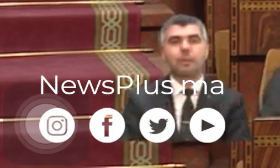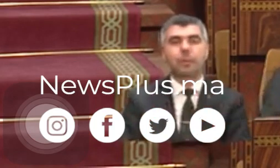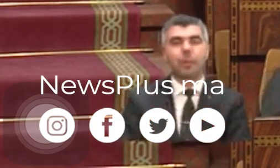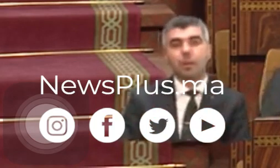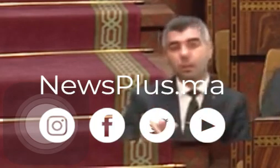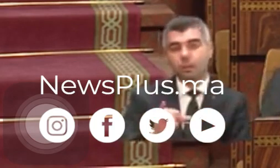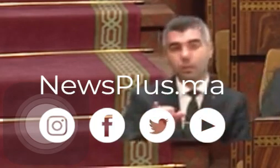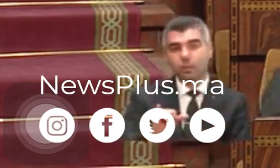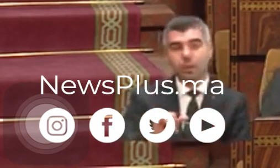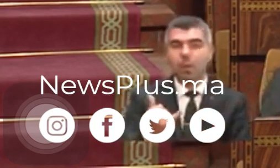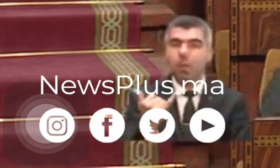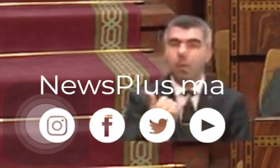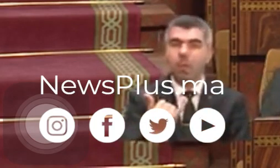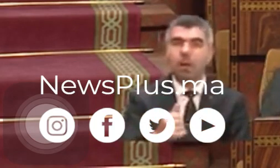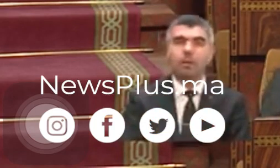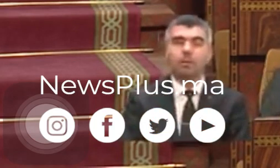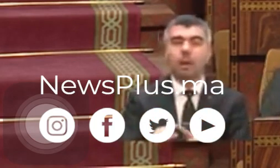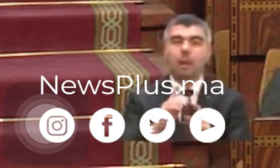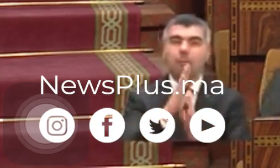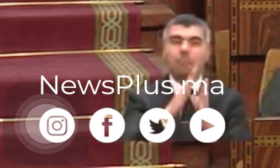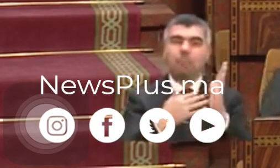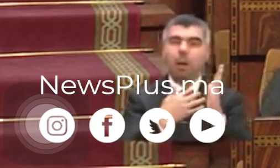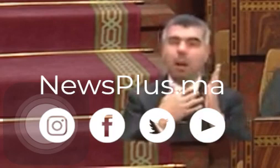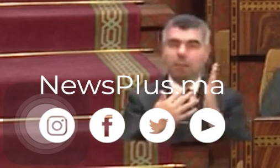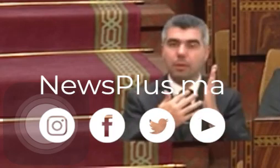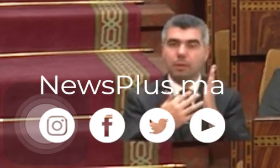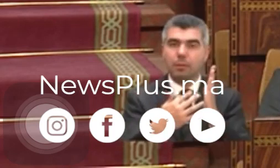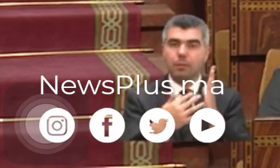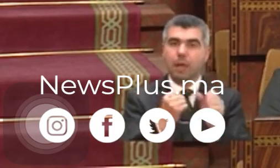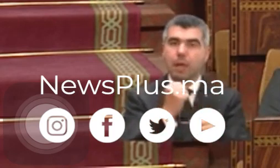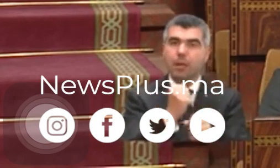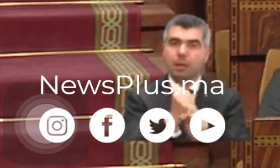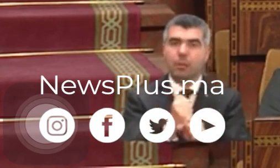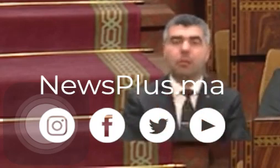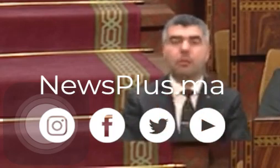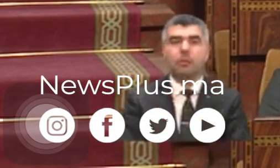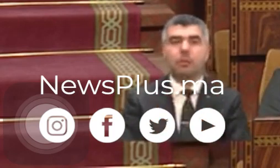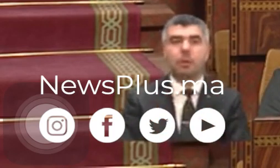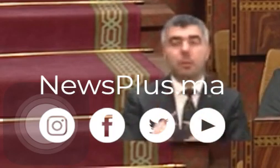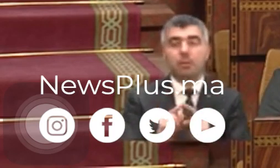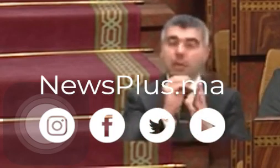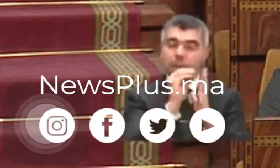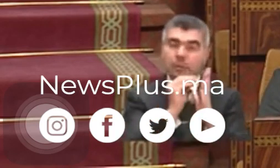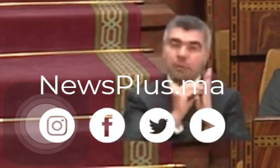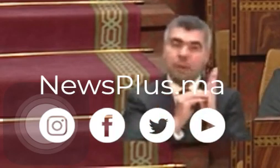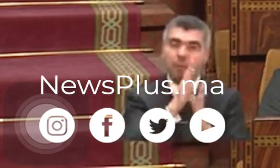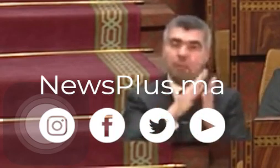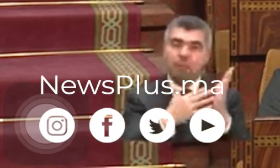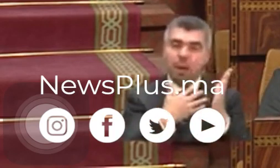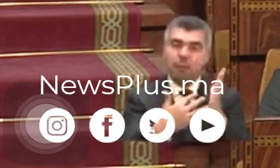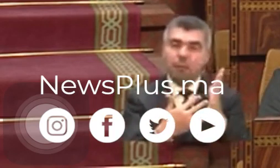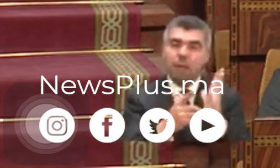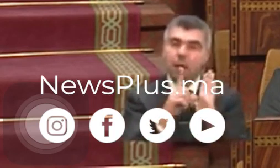يتعلق اساسا بجدول الاعمال. هذا الاختصاص ديال تحديد جدول الاعمال موكول طبقا